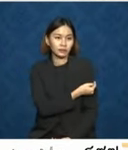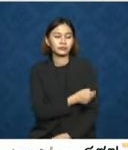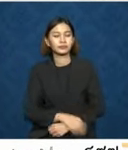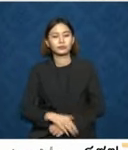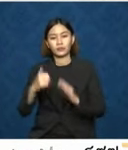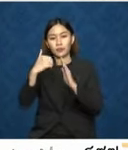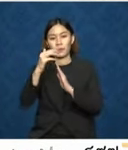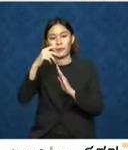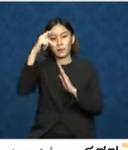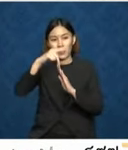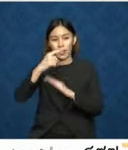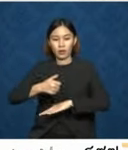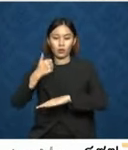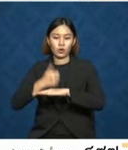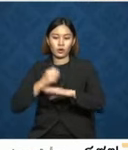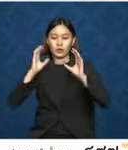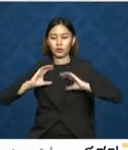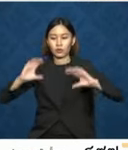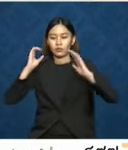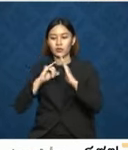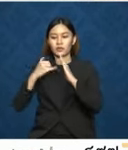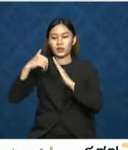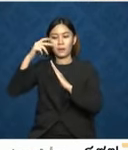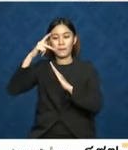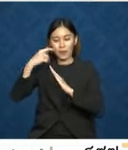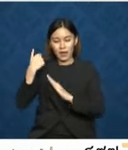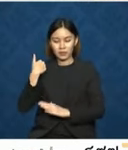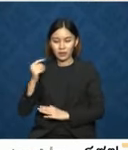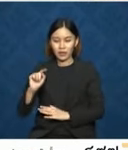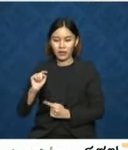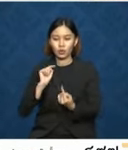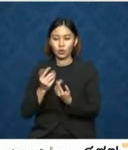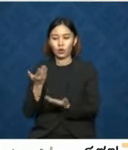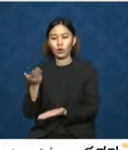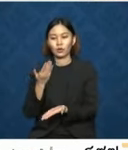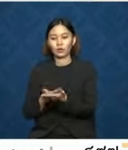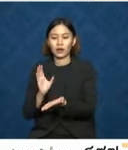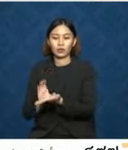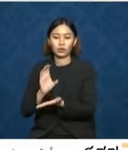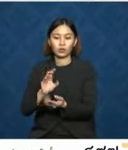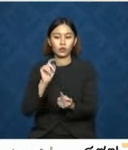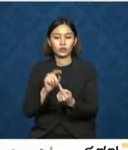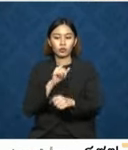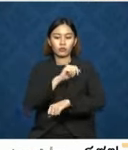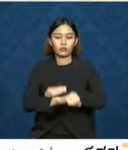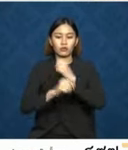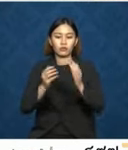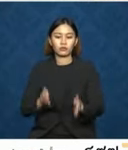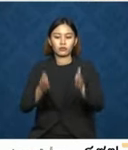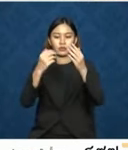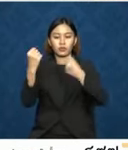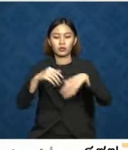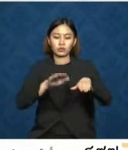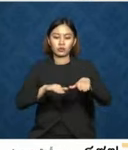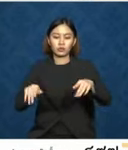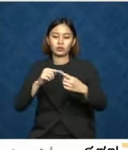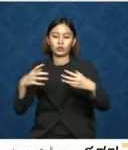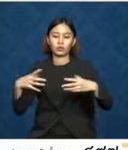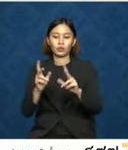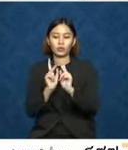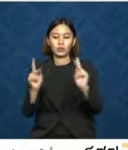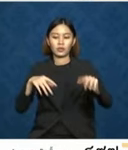แพร่และหัวหน้าส่วนราชการในจังหวัดแพร่ค่ะได้นำเรื่องการของบประมาณก่อสร้างอาคารจอดรถต่อคณะกรรมการ